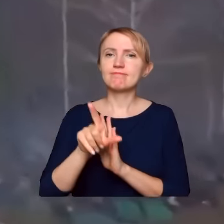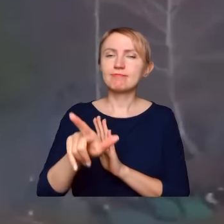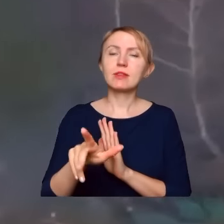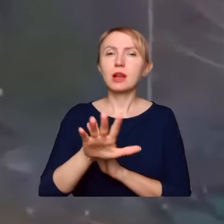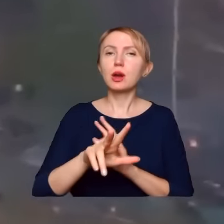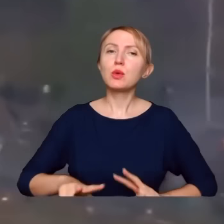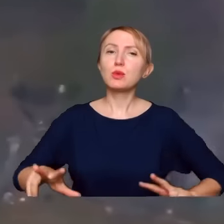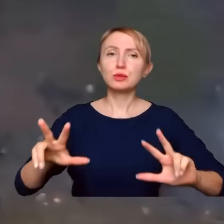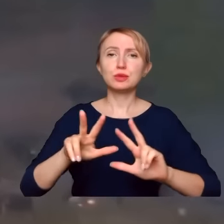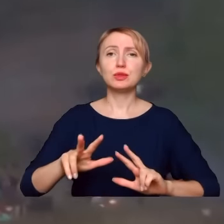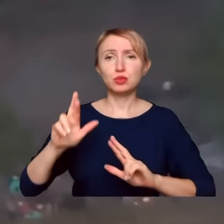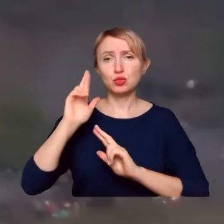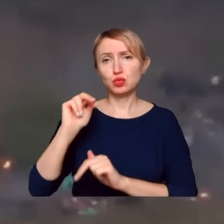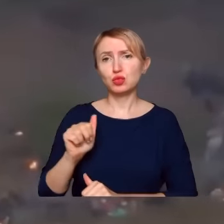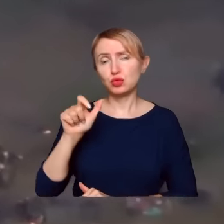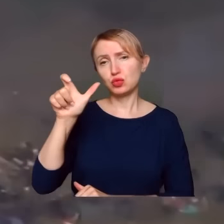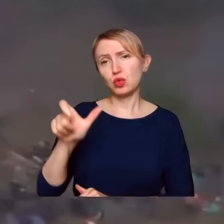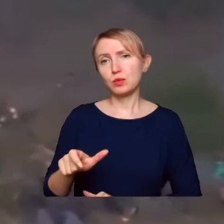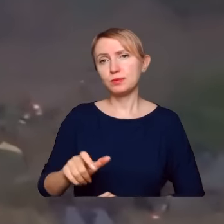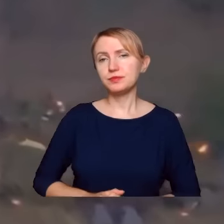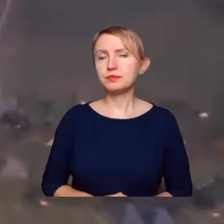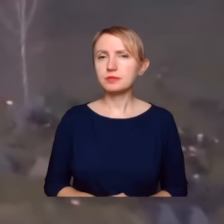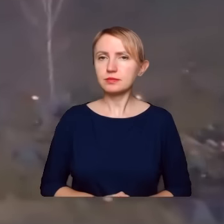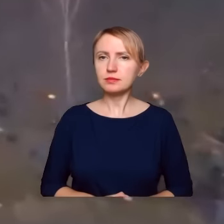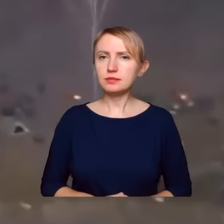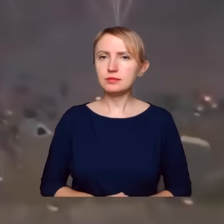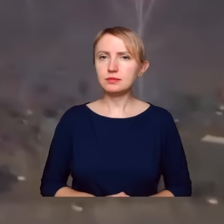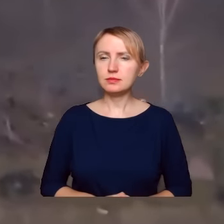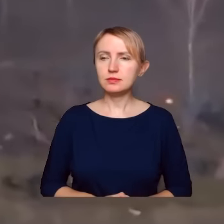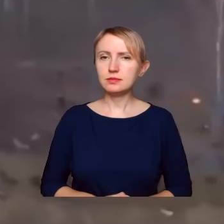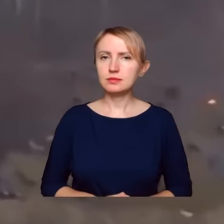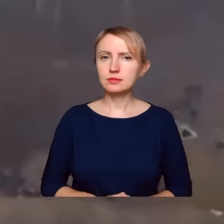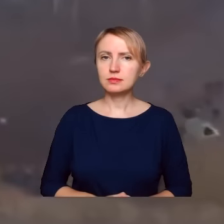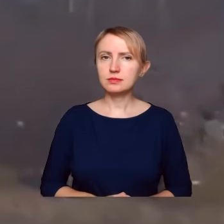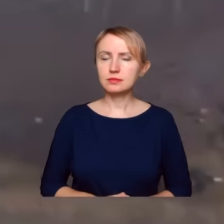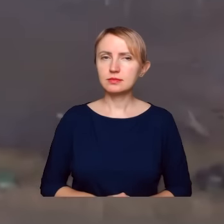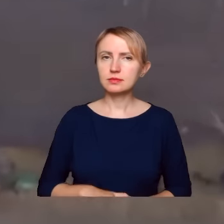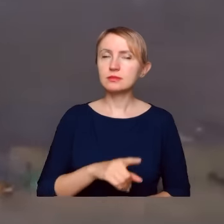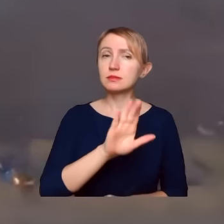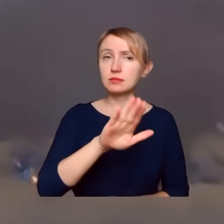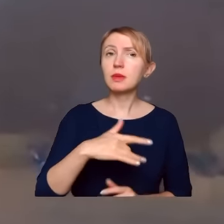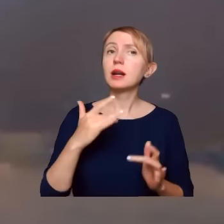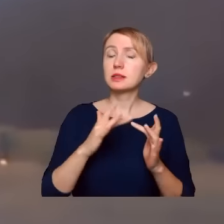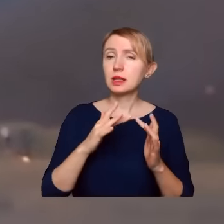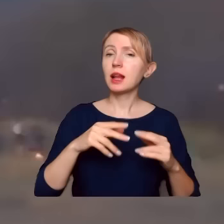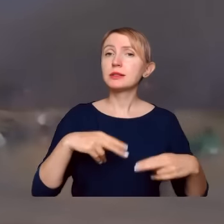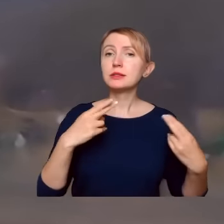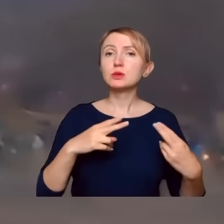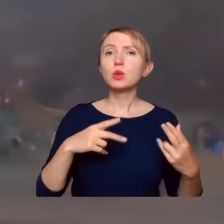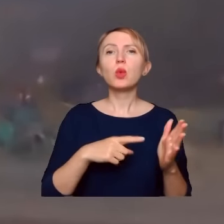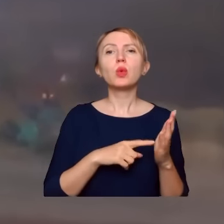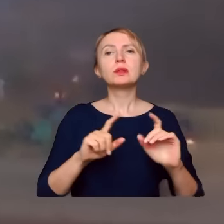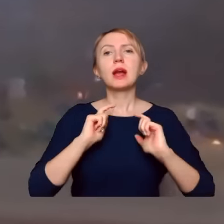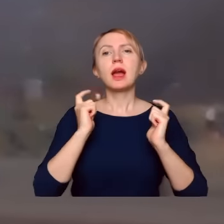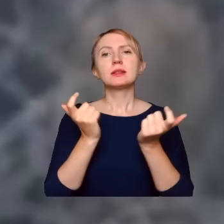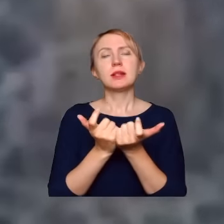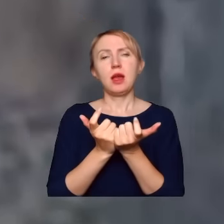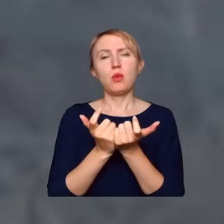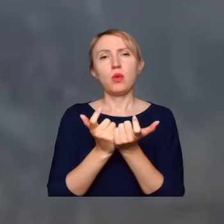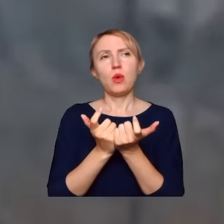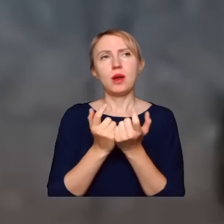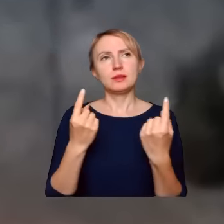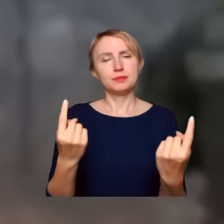i osobom najbliższym. Macie państwo, dziennikarze, rację, że to się składa w pełną całość. I jako